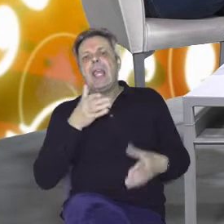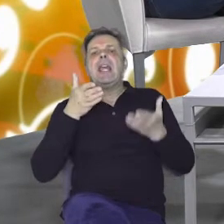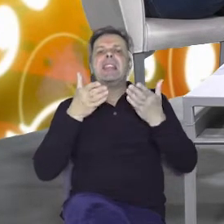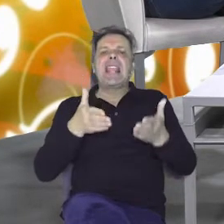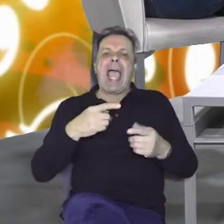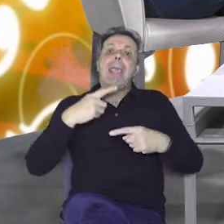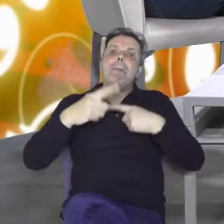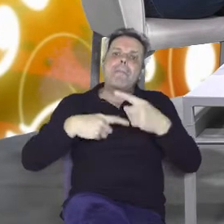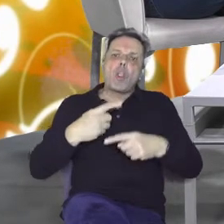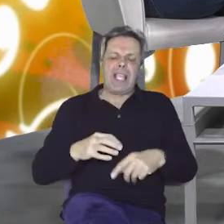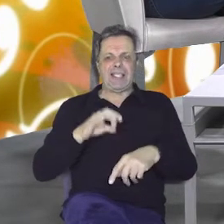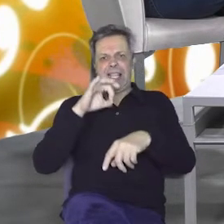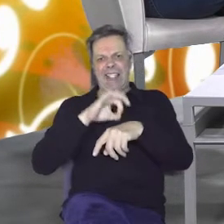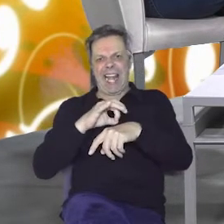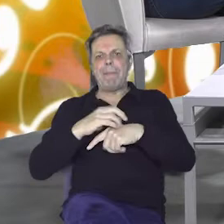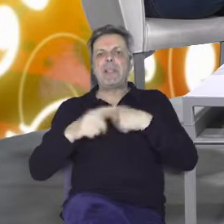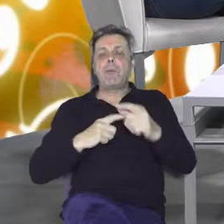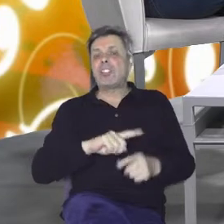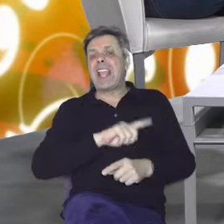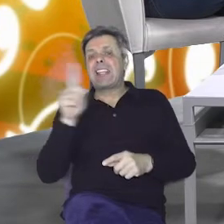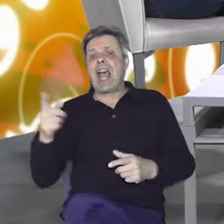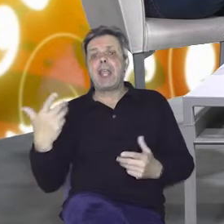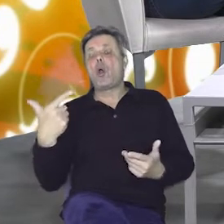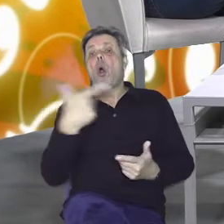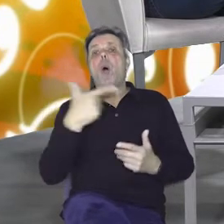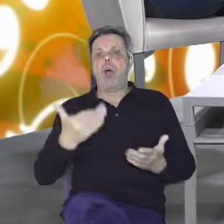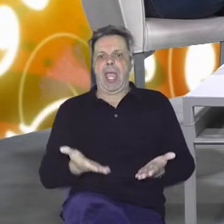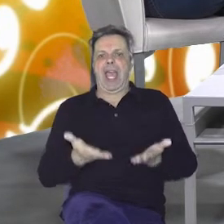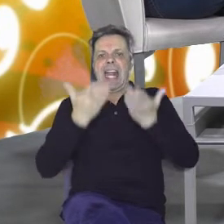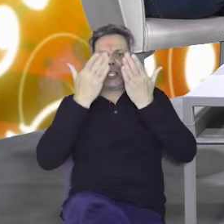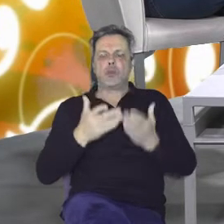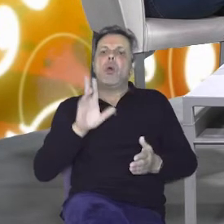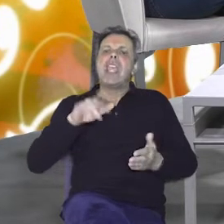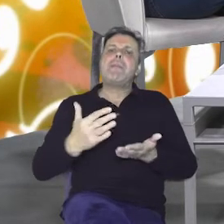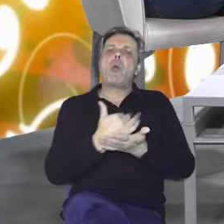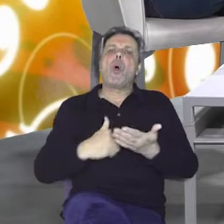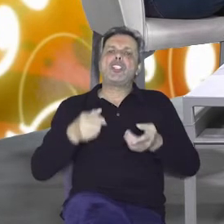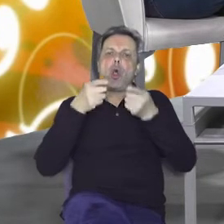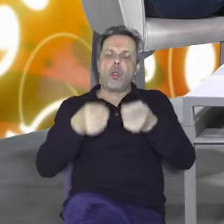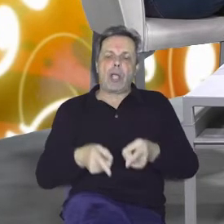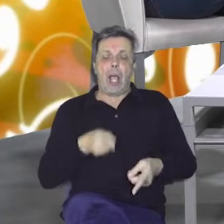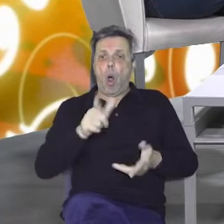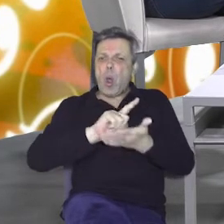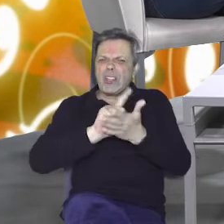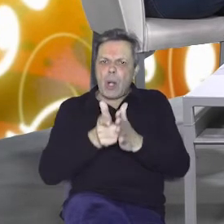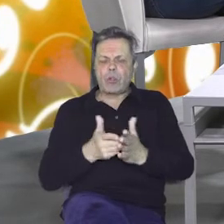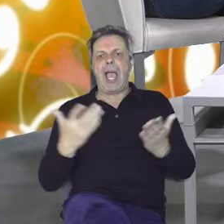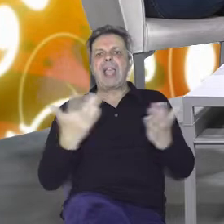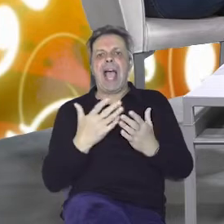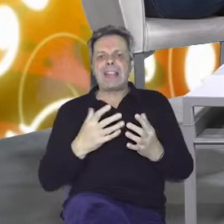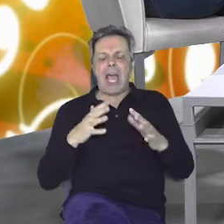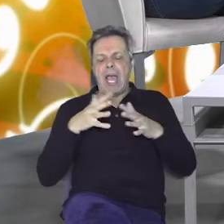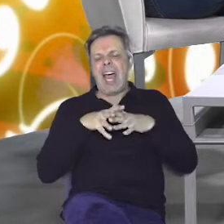proces, terapijski proces traje dok oboje rastu, imaju koristi od toga. Onog trenutka kad